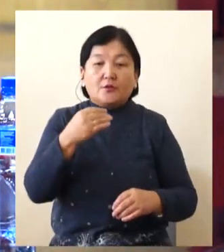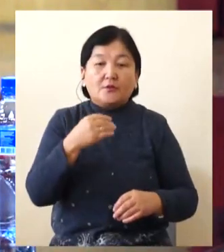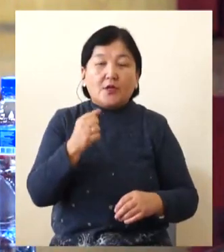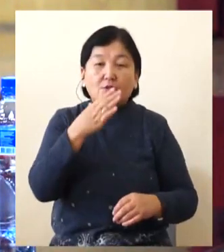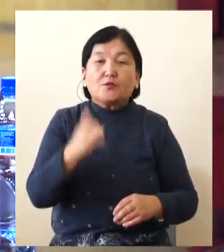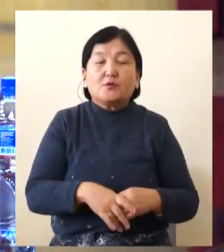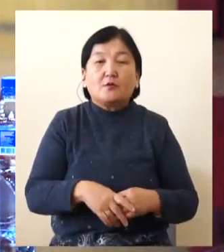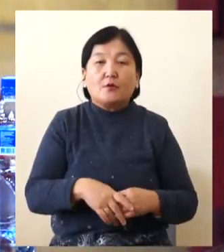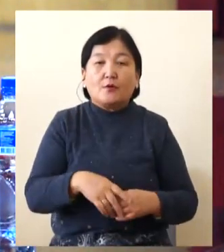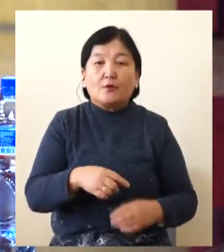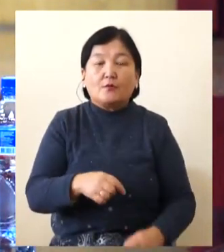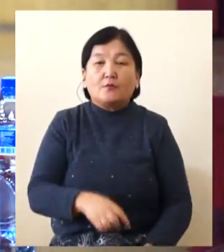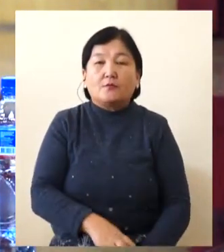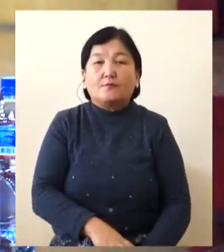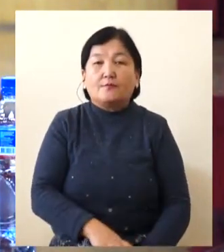Үнэрт.